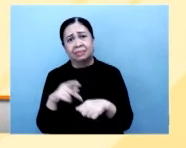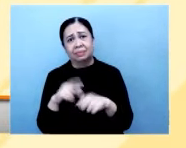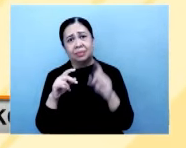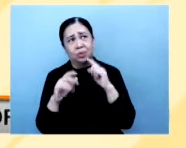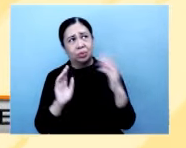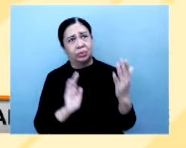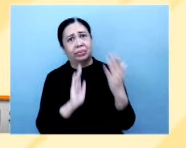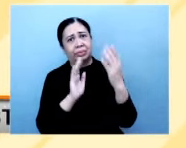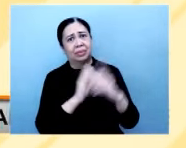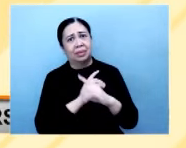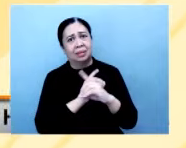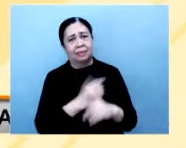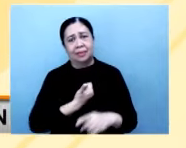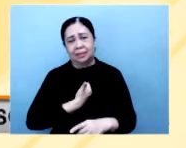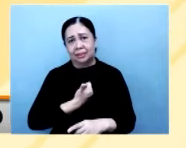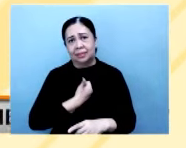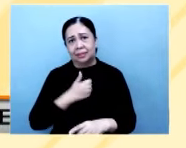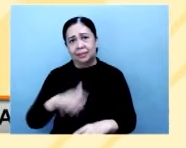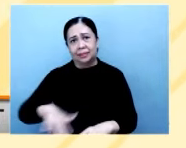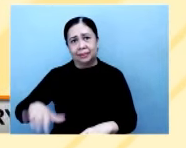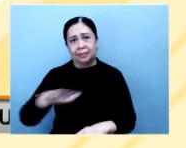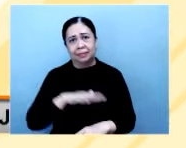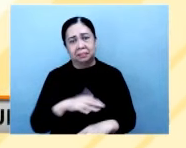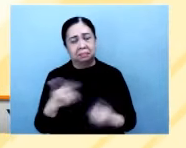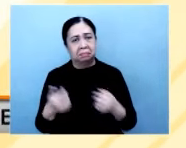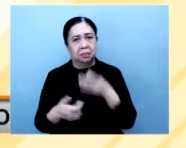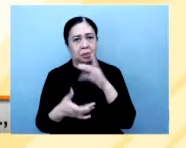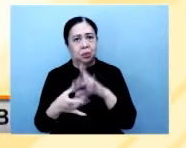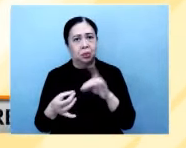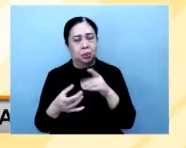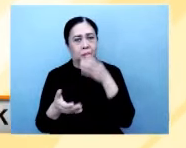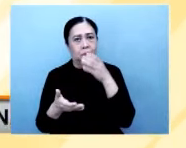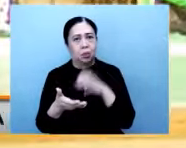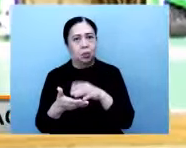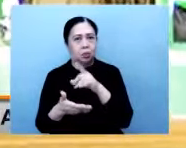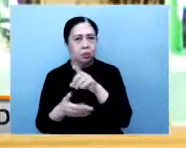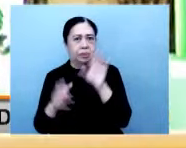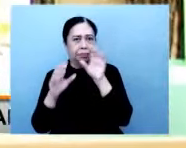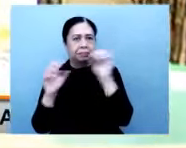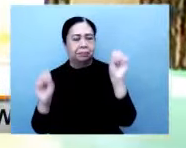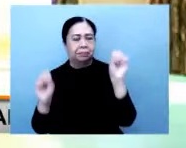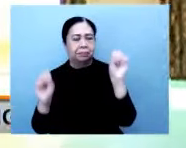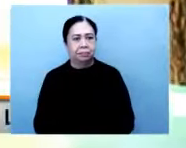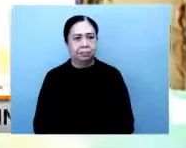sa sarili nating teritoryo. Wala pang komento rito ang palasyo.